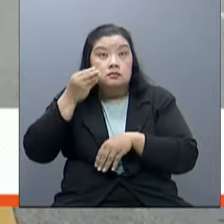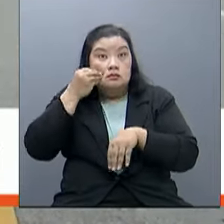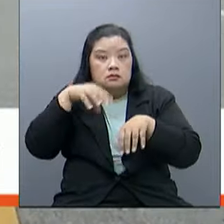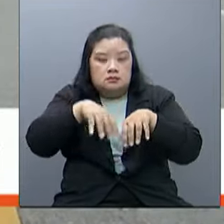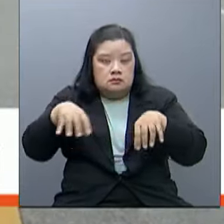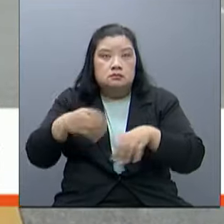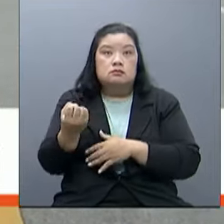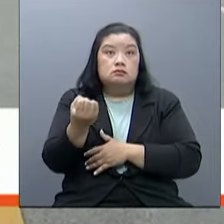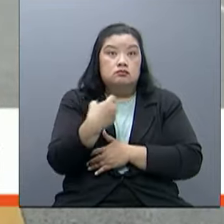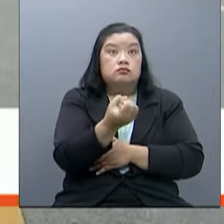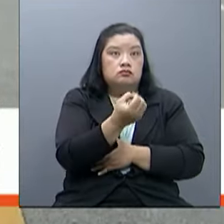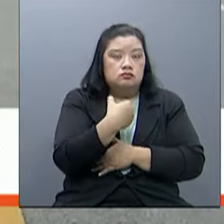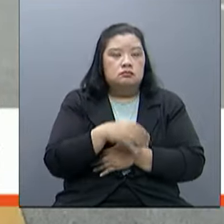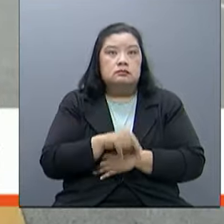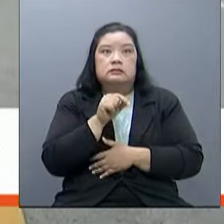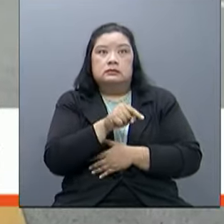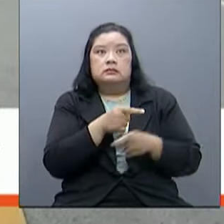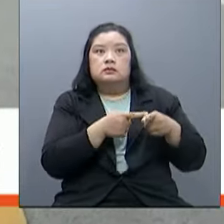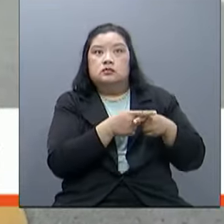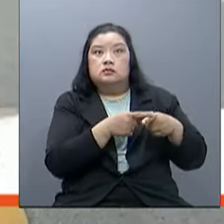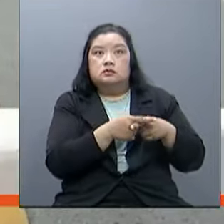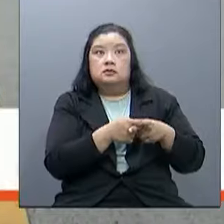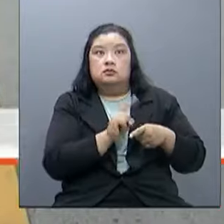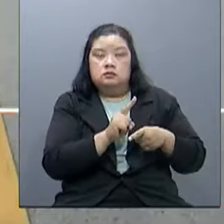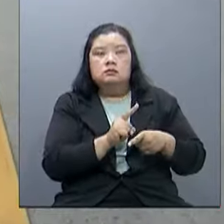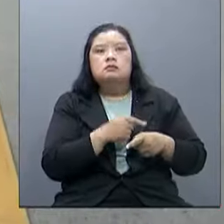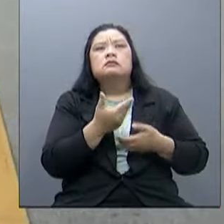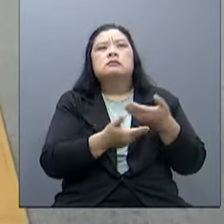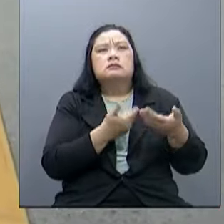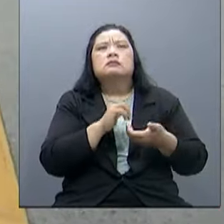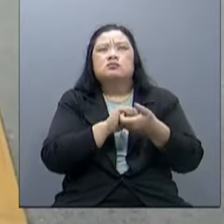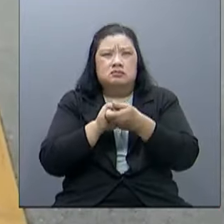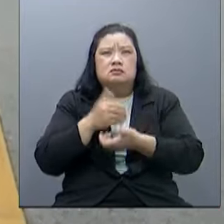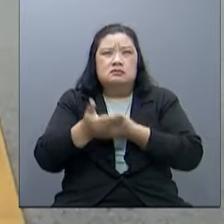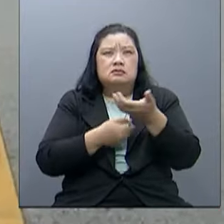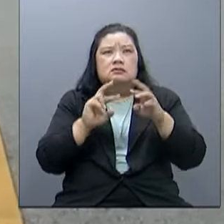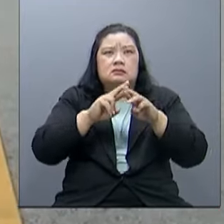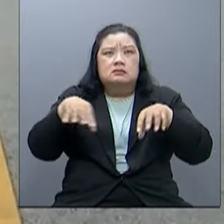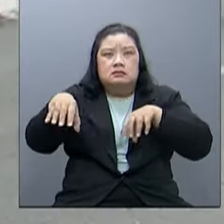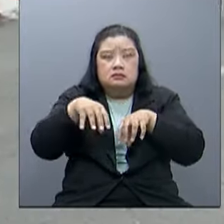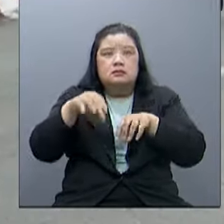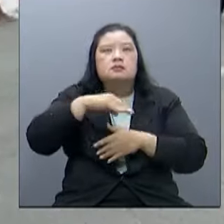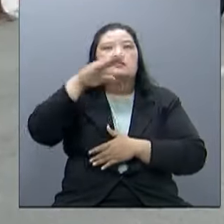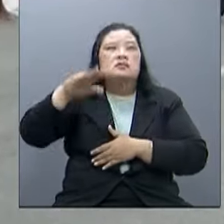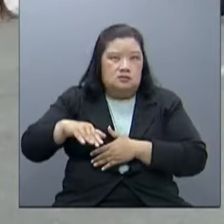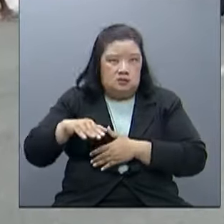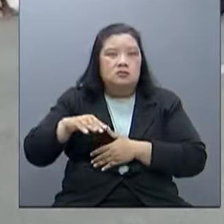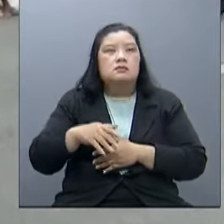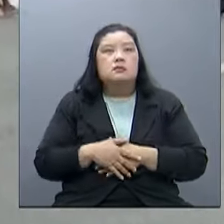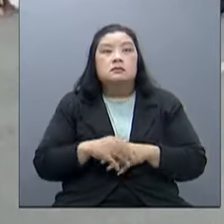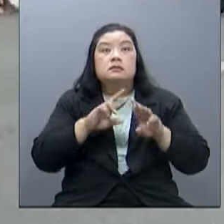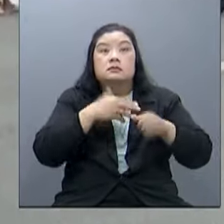ระบุว่าคนที่ถูกยิงทั้ง2คนเป็นหุ้นส่วนของร้านขายของชำและเป็นพี่น้องกันร้านแห่ง